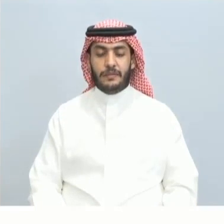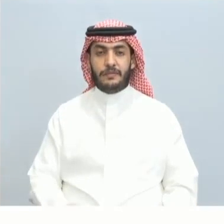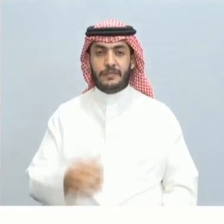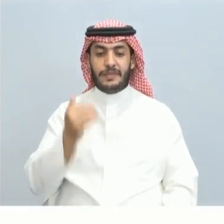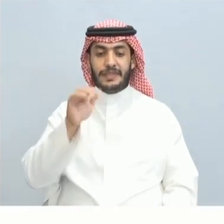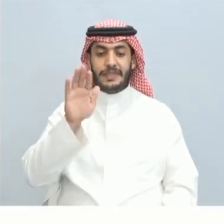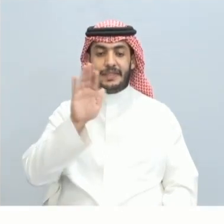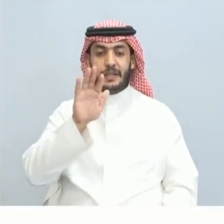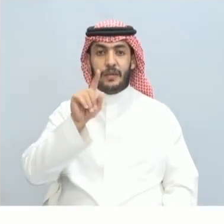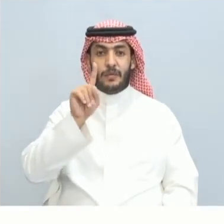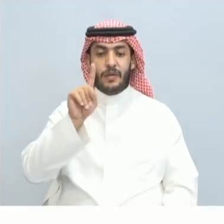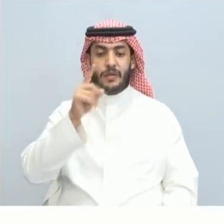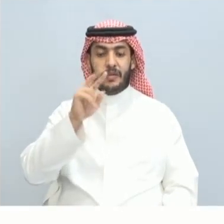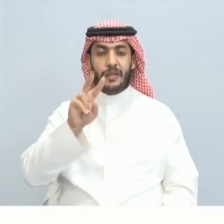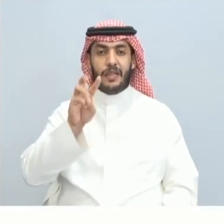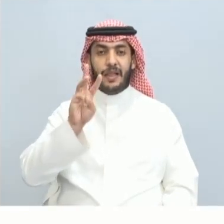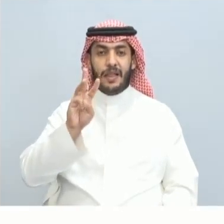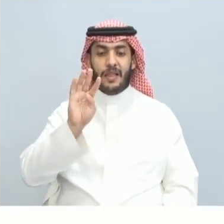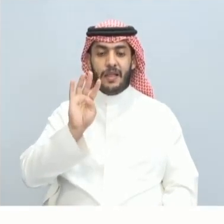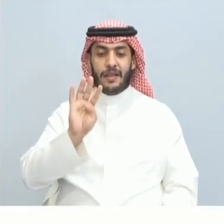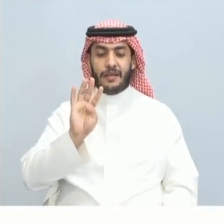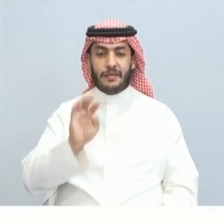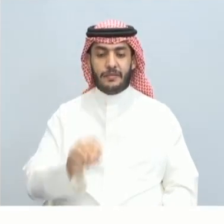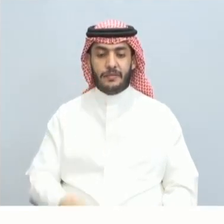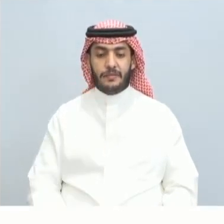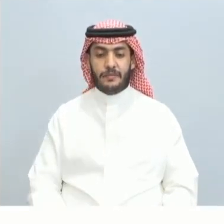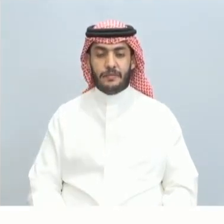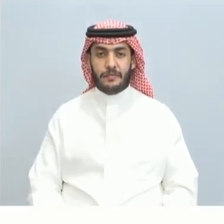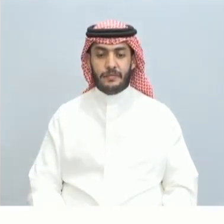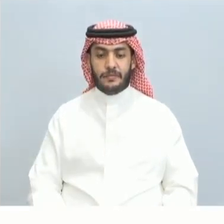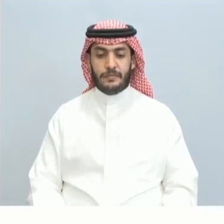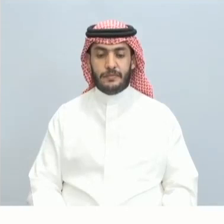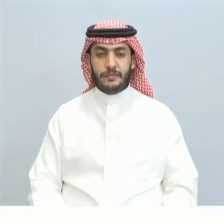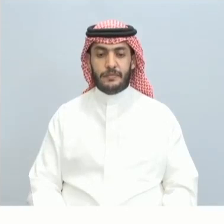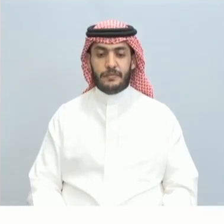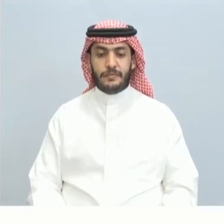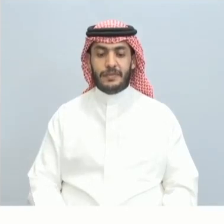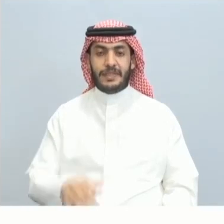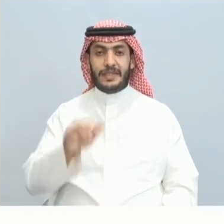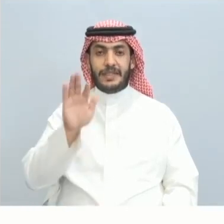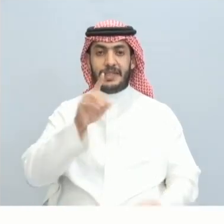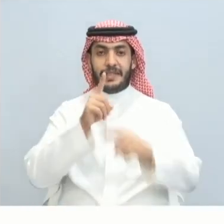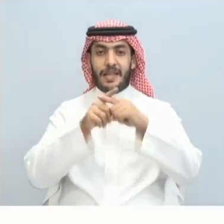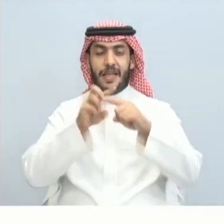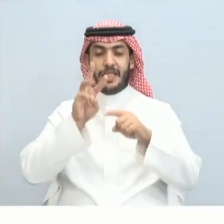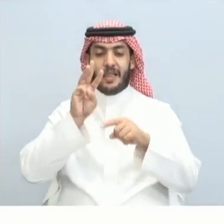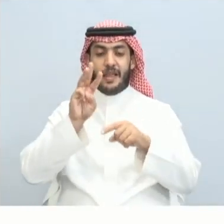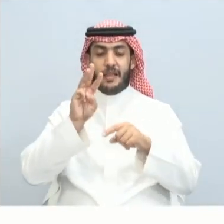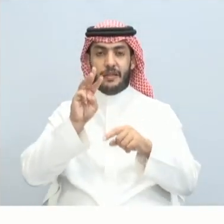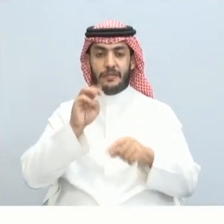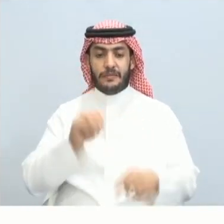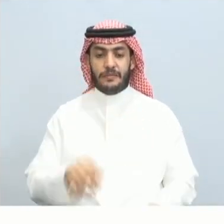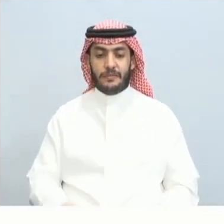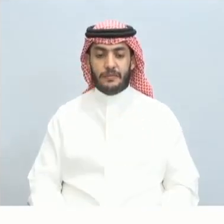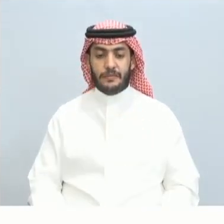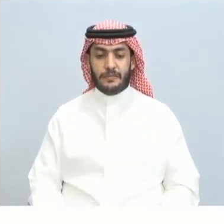سين واحد اثنان ثلاثه اربعه ولدينا هنا سين زائد ثلاثه